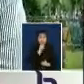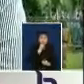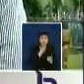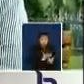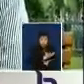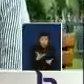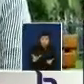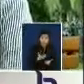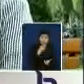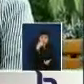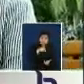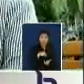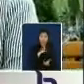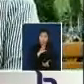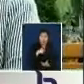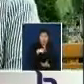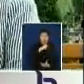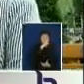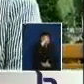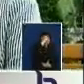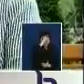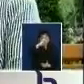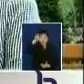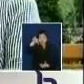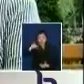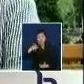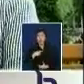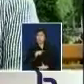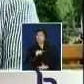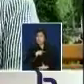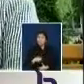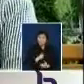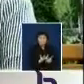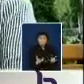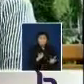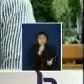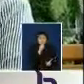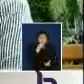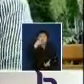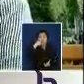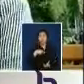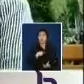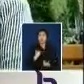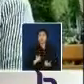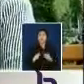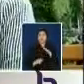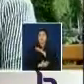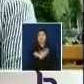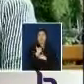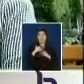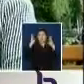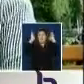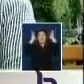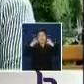จค่ะว่าทั้งฝรั่งเศสและเยอรมันก็นิยมอาหารไทยค่ะซึ่งเราก็ได้อาศัยโอกาสนี้นะคะในการที่จะประช